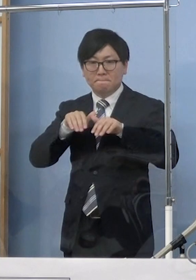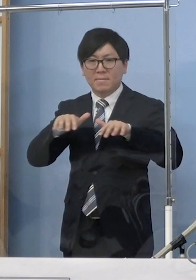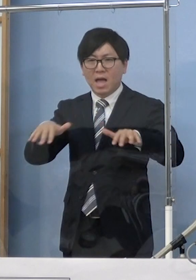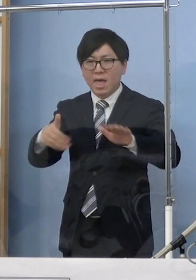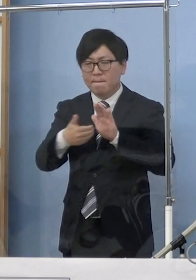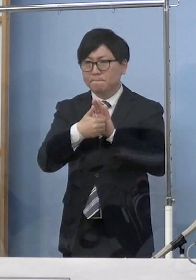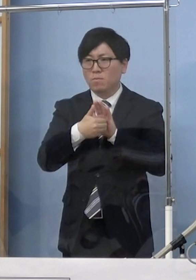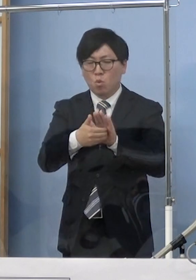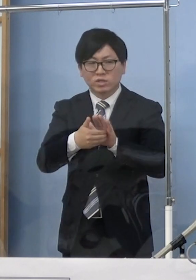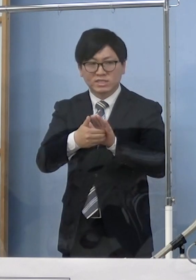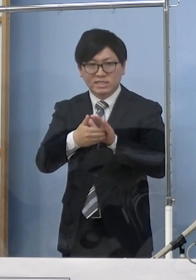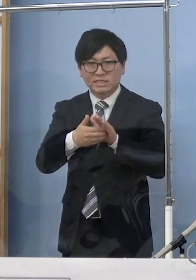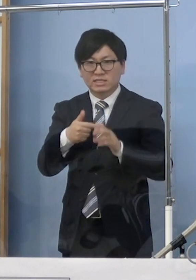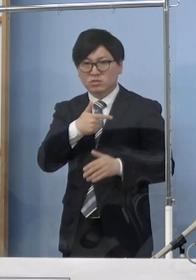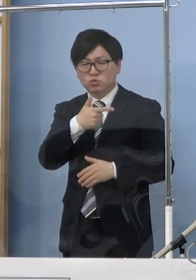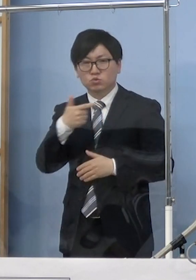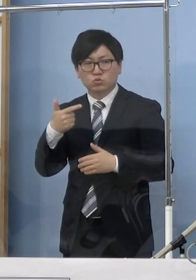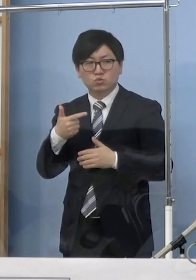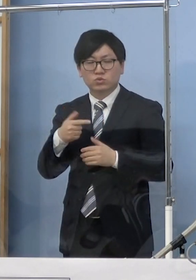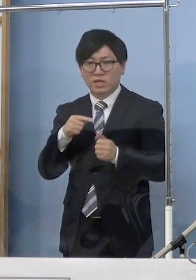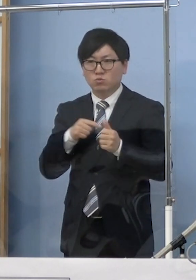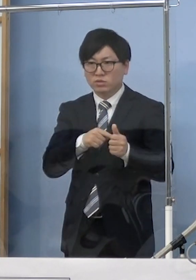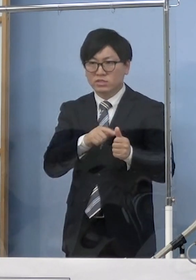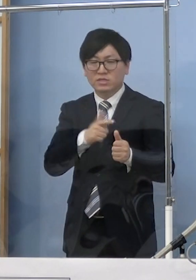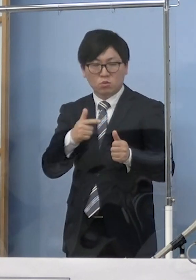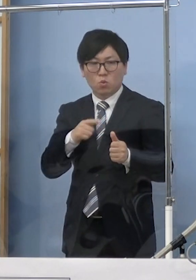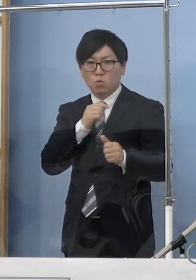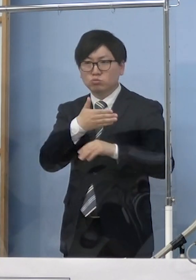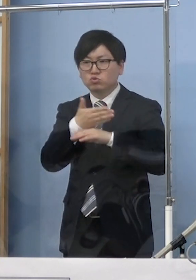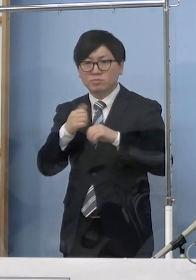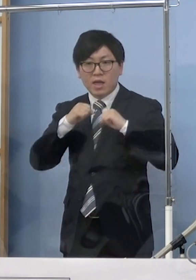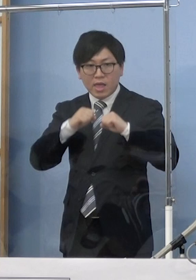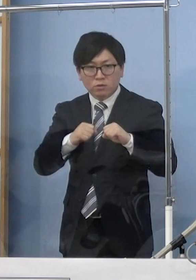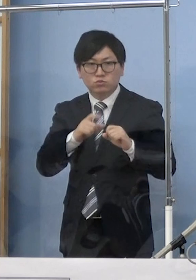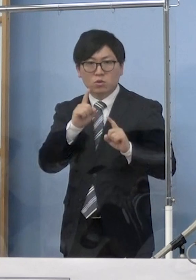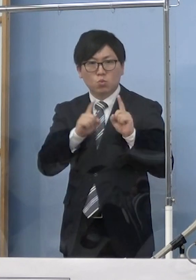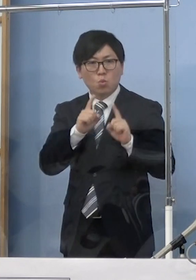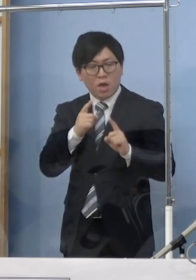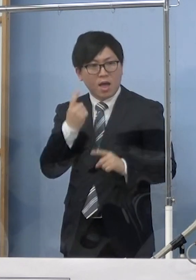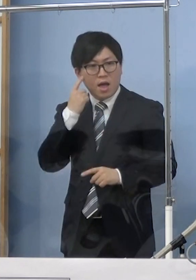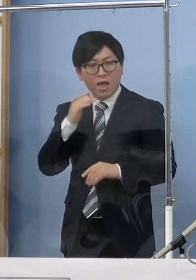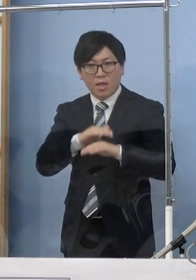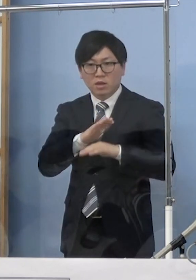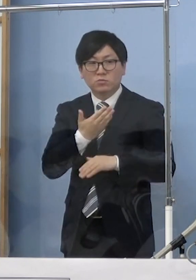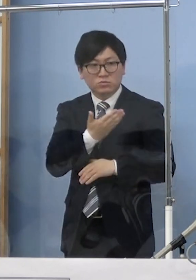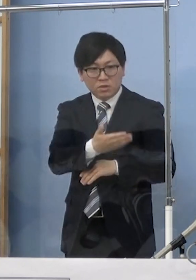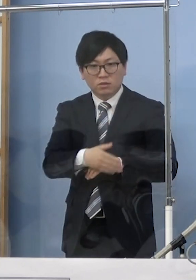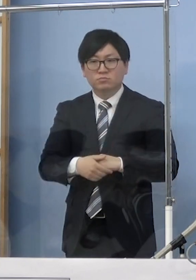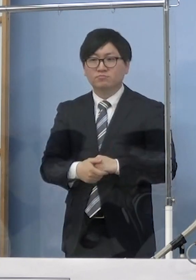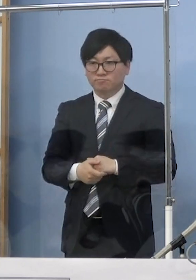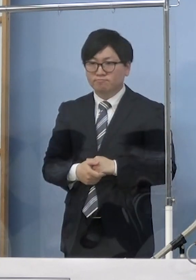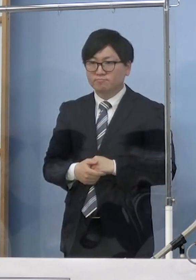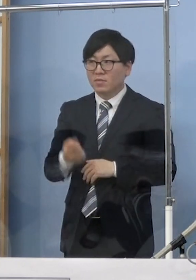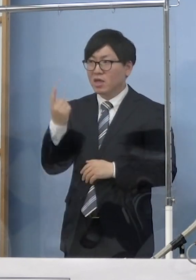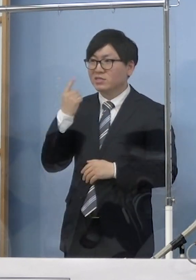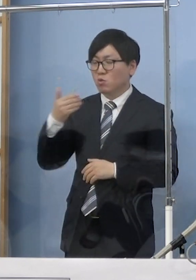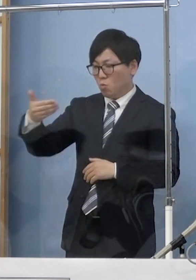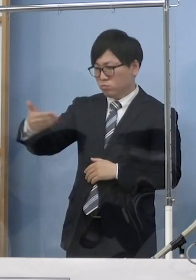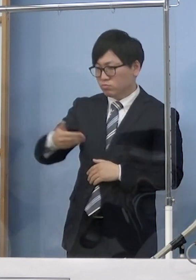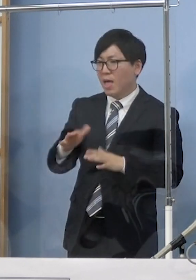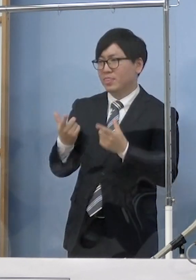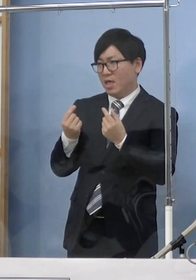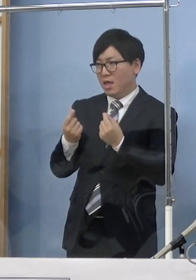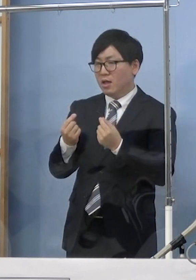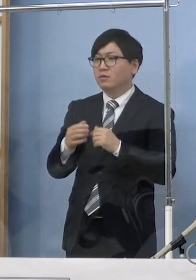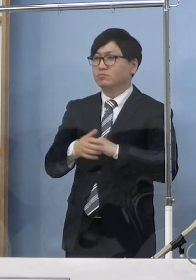措置について徳島県でも検討を進めていくお考えがあるか、 はい、まあ、昨日もこのご質問が出たところで